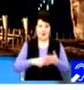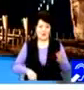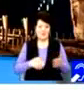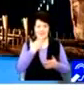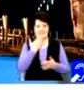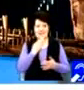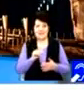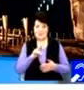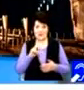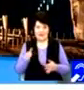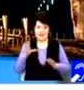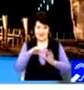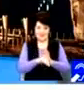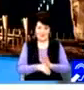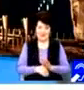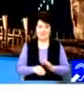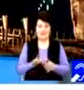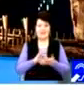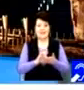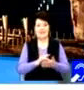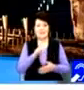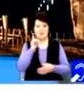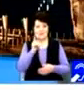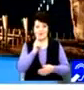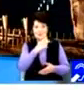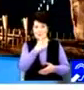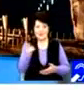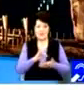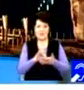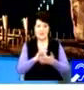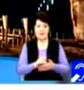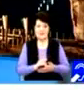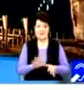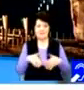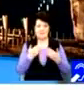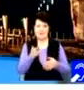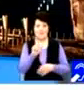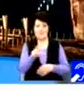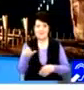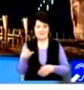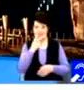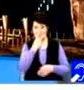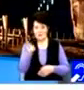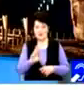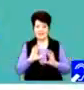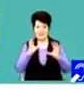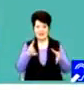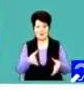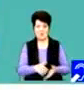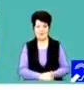Internațională a fost inclusă în ghidul verde miș len care cuprinde obiective turistice recomandate vizitatorilor din întreaga